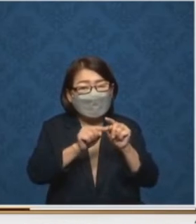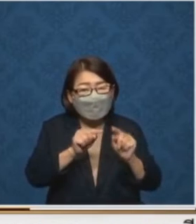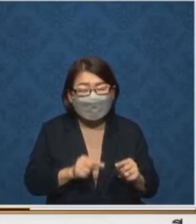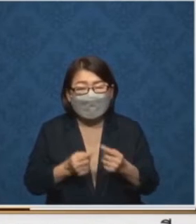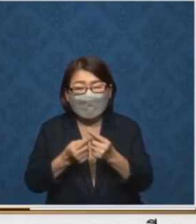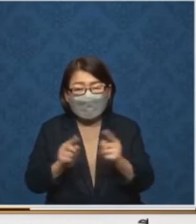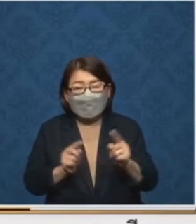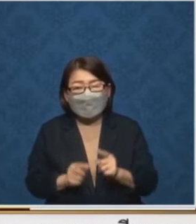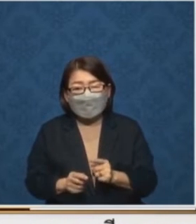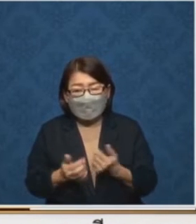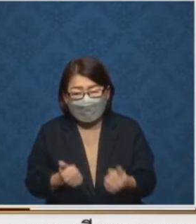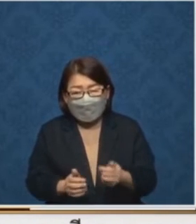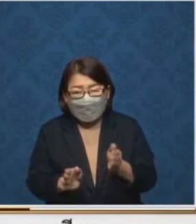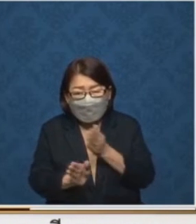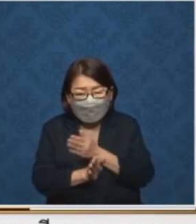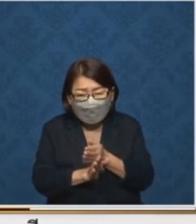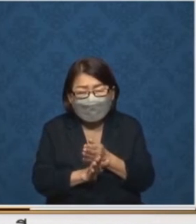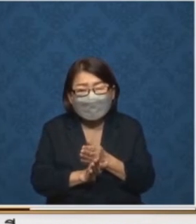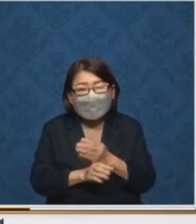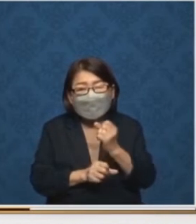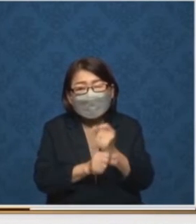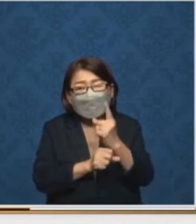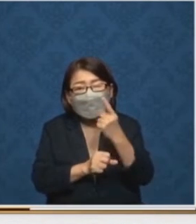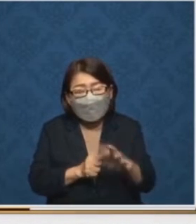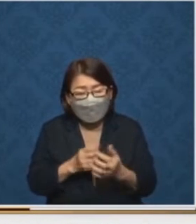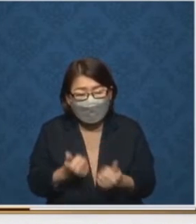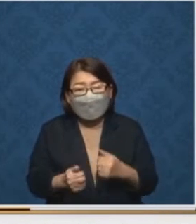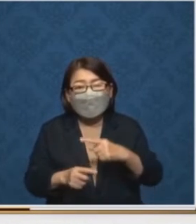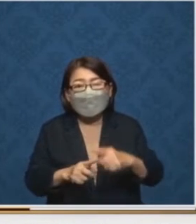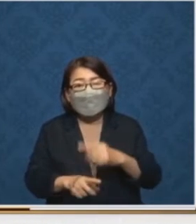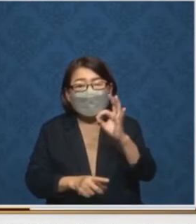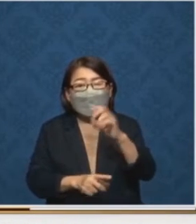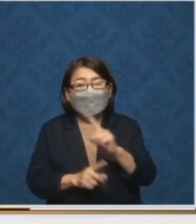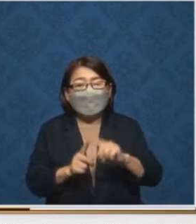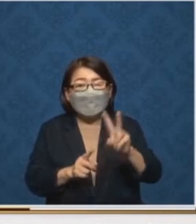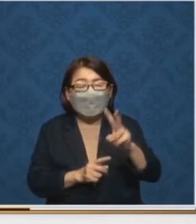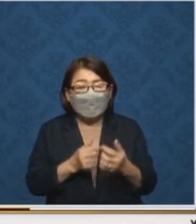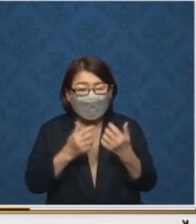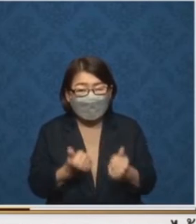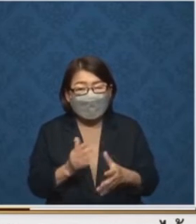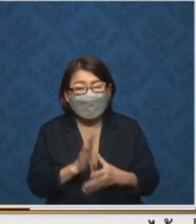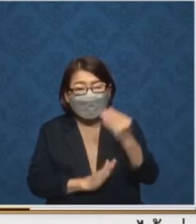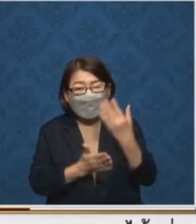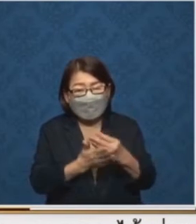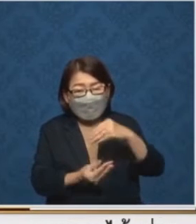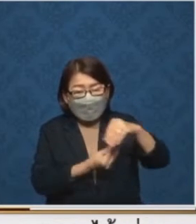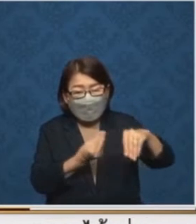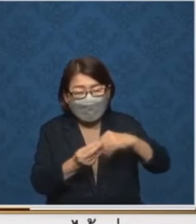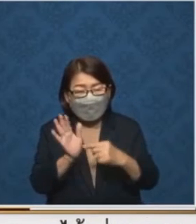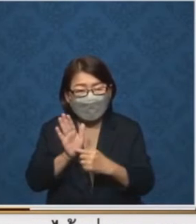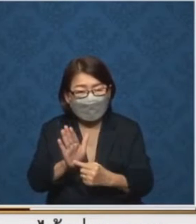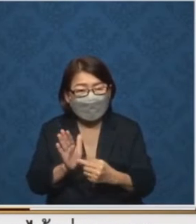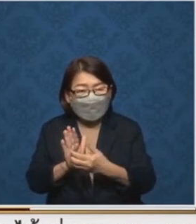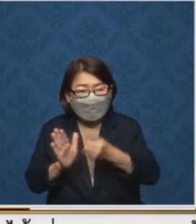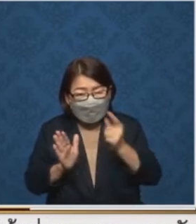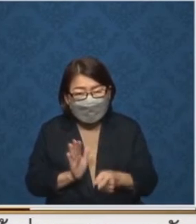มีหน้าหะคนถึงเจ็บป่วยติดโลกเป็นล้านคนแล้วมัจะมากกวานี้เป็ธวิคูณถ้าท่านใช้จ่ายเงินท